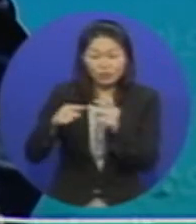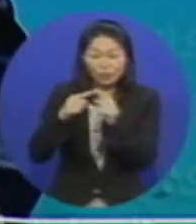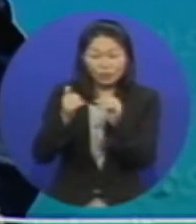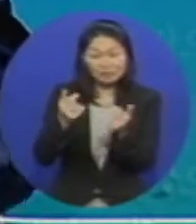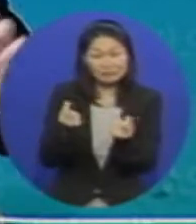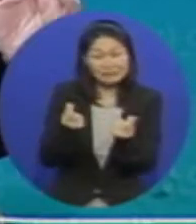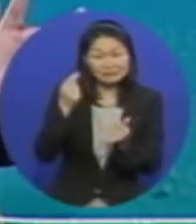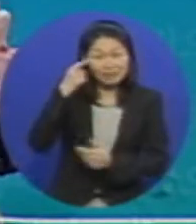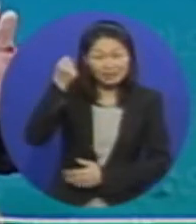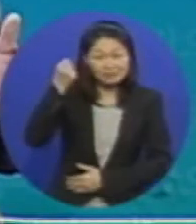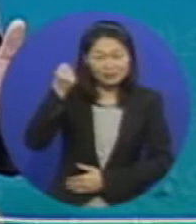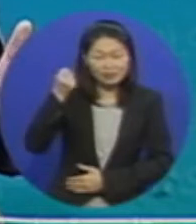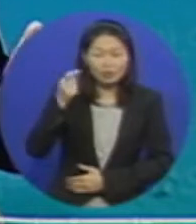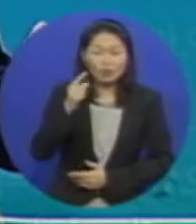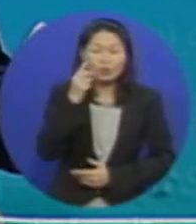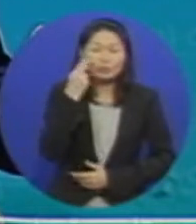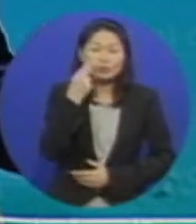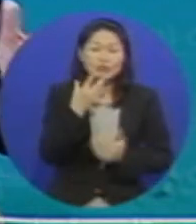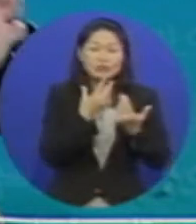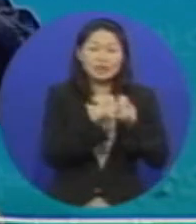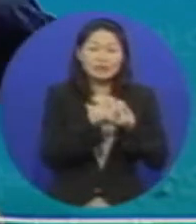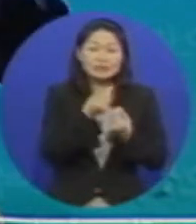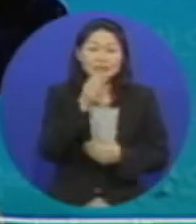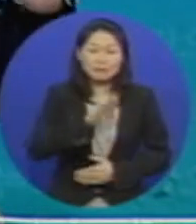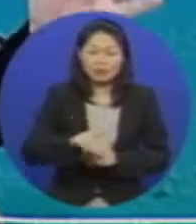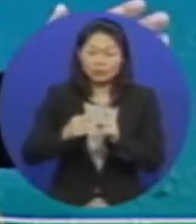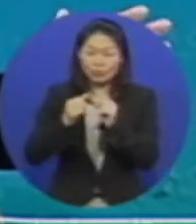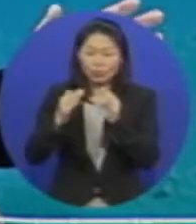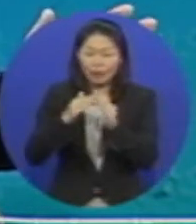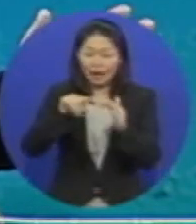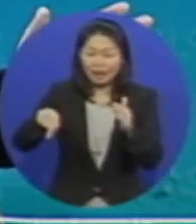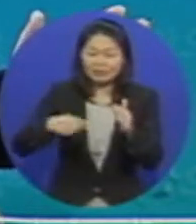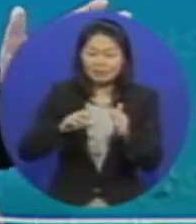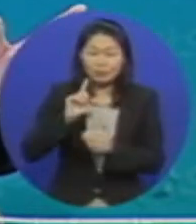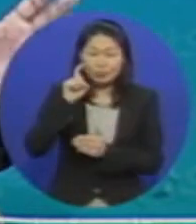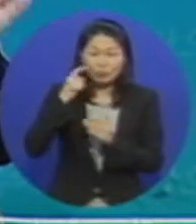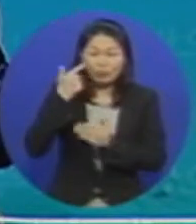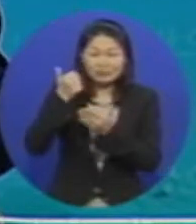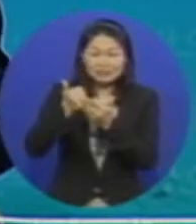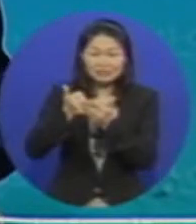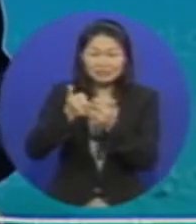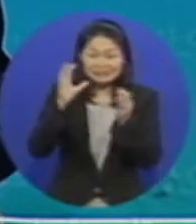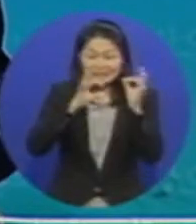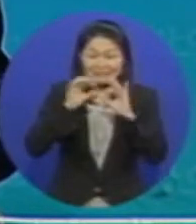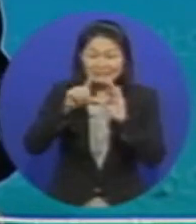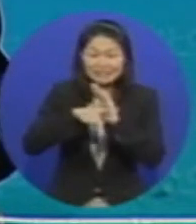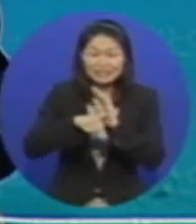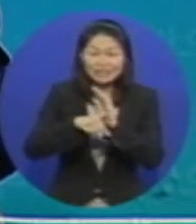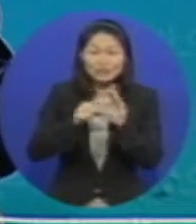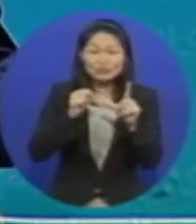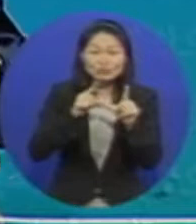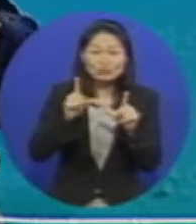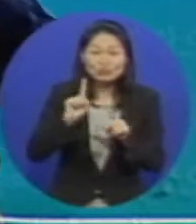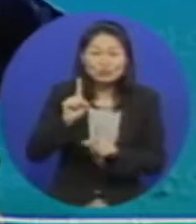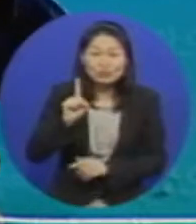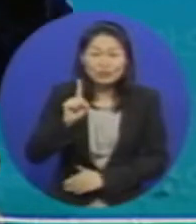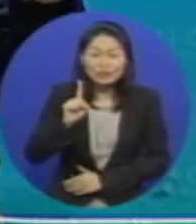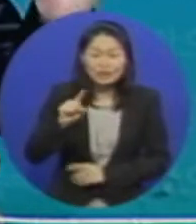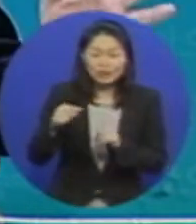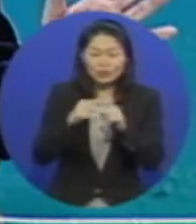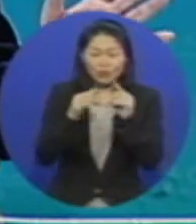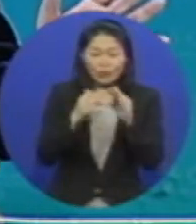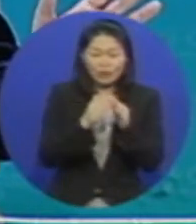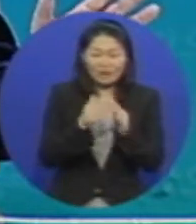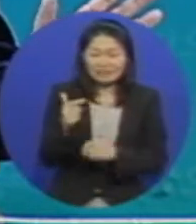겁니다 미국의 얘기이지만 교회에서 목회자를 찾을 때 주로 어떤 목회자를 찾느냐 하면 교회 크고